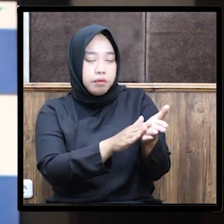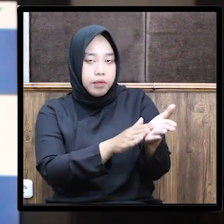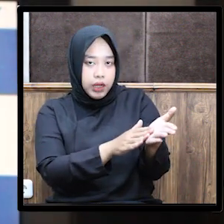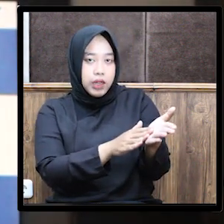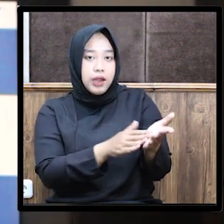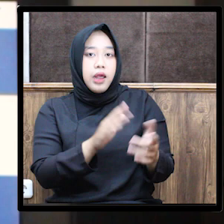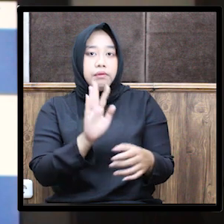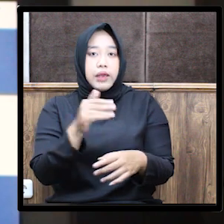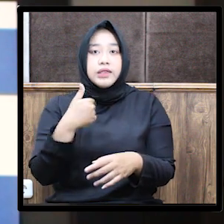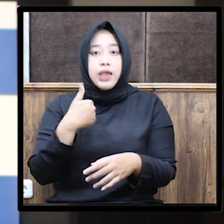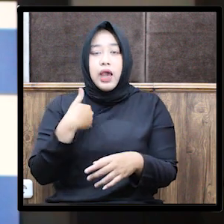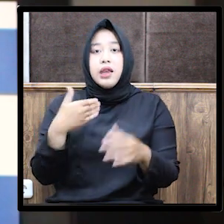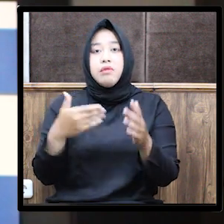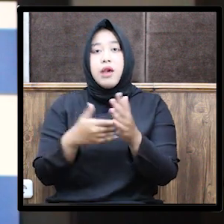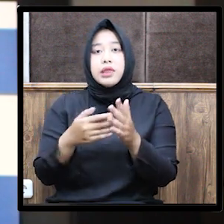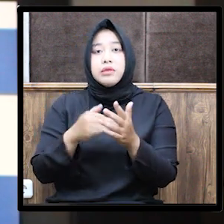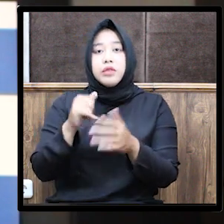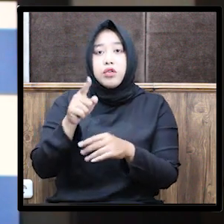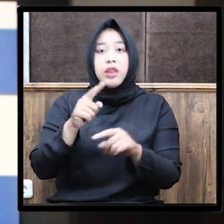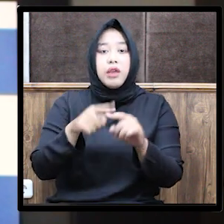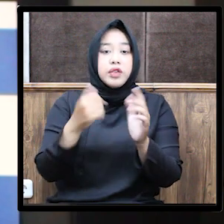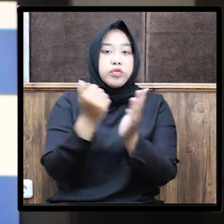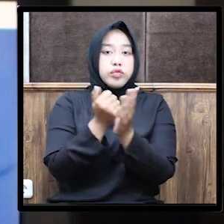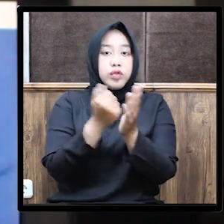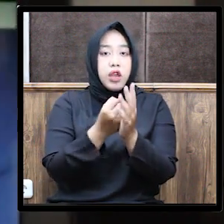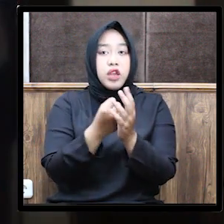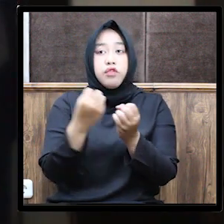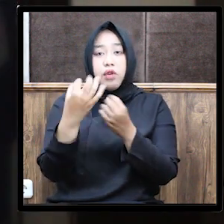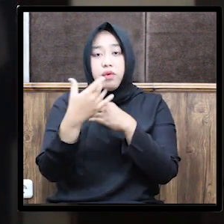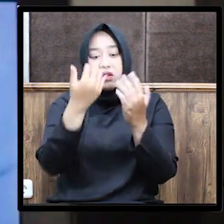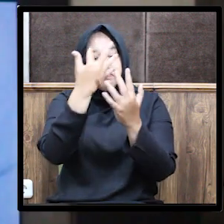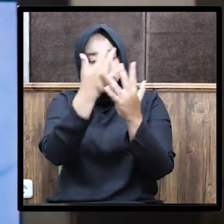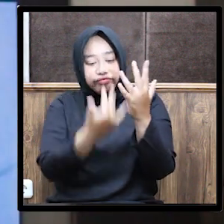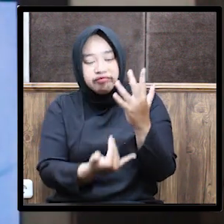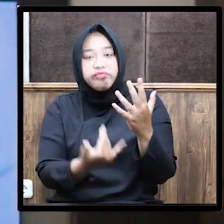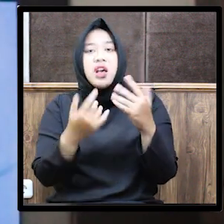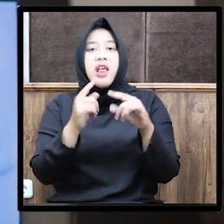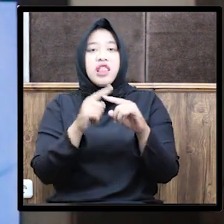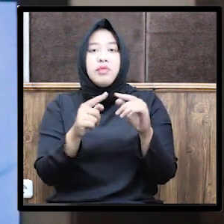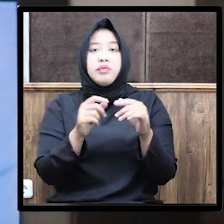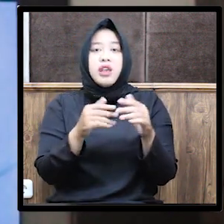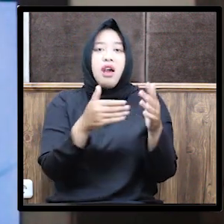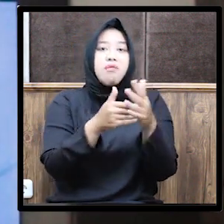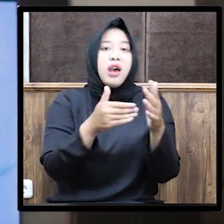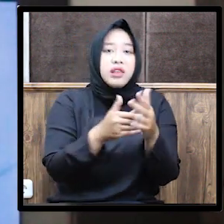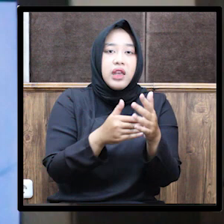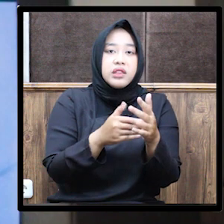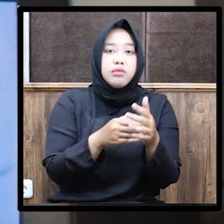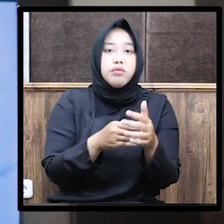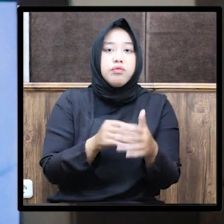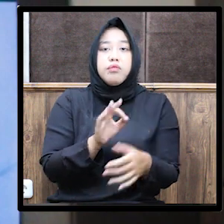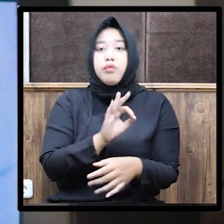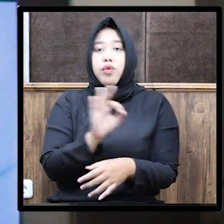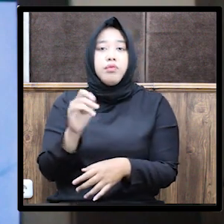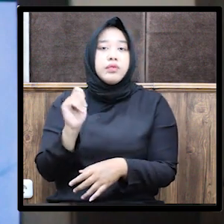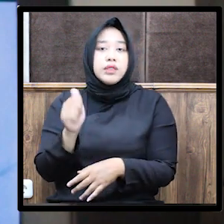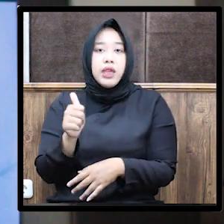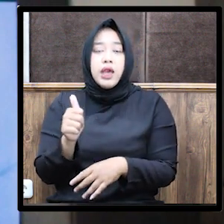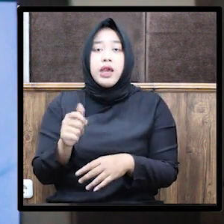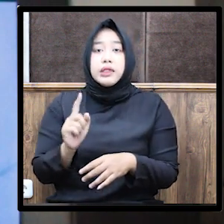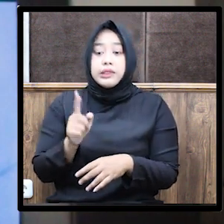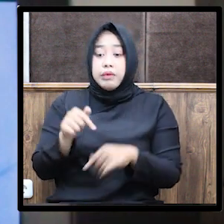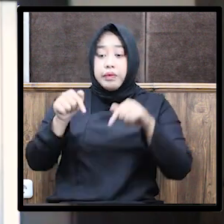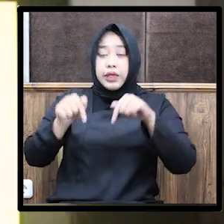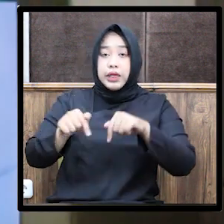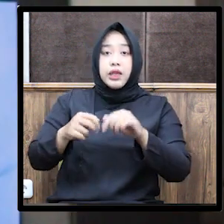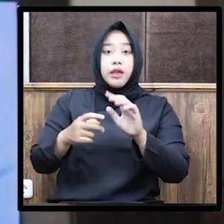kemudian juga partai politik masih sebatas itu. Padahal informasinya banyak gitu ya, yang kemudian memang tidak atau belum mampu